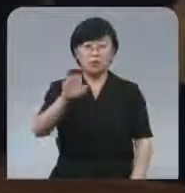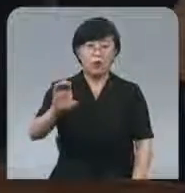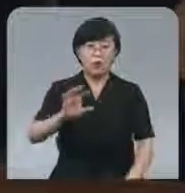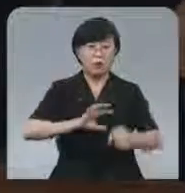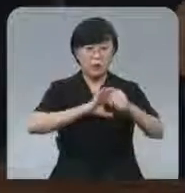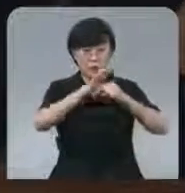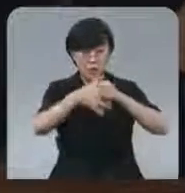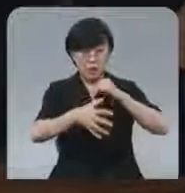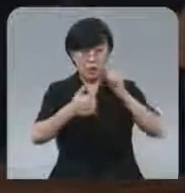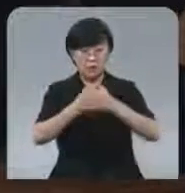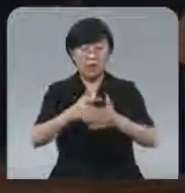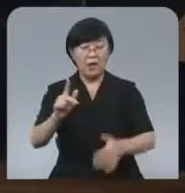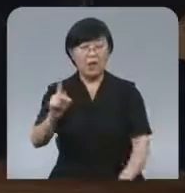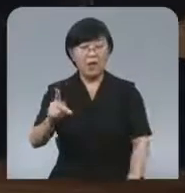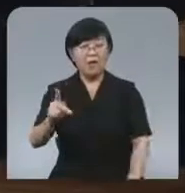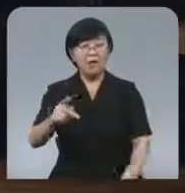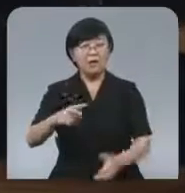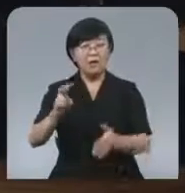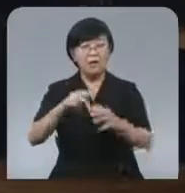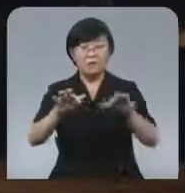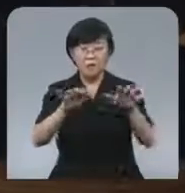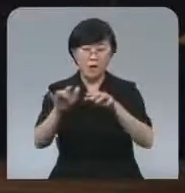мун джиён